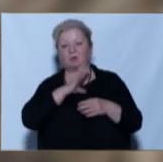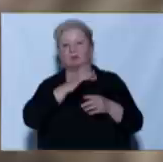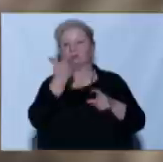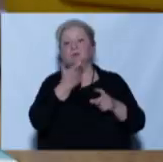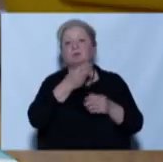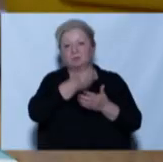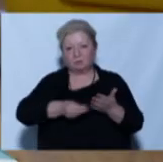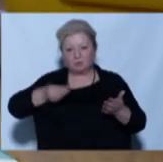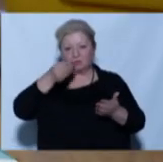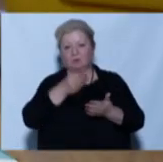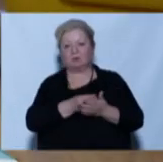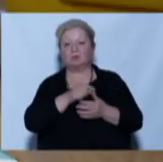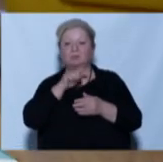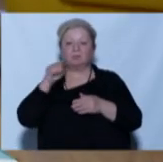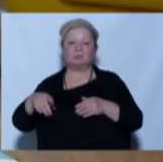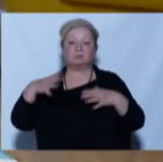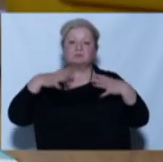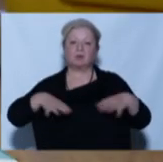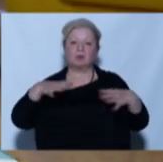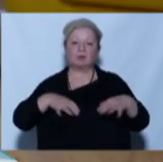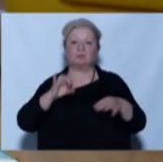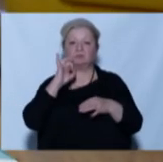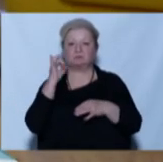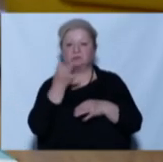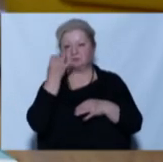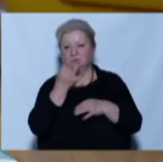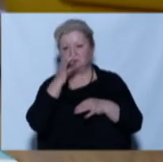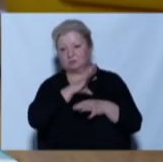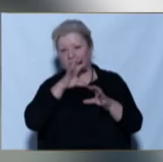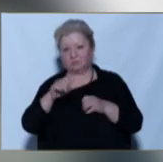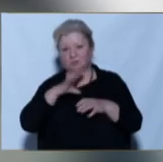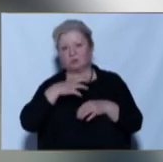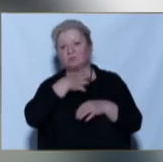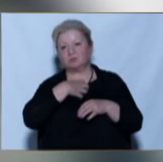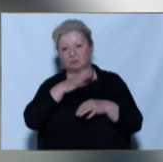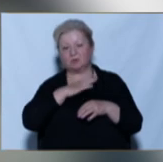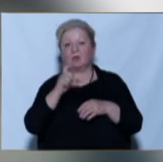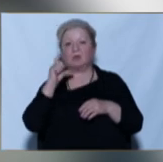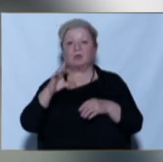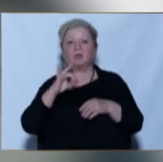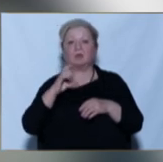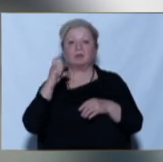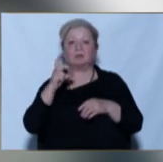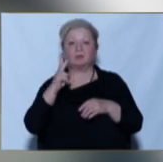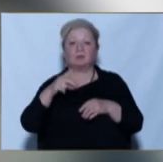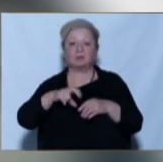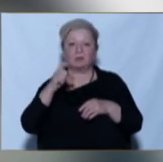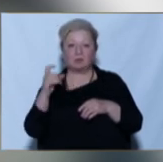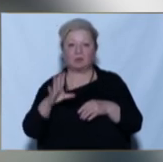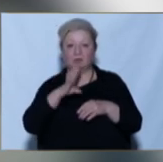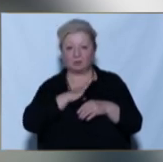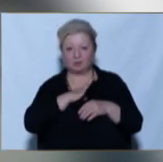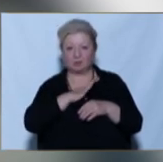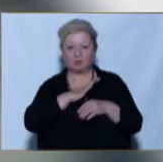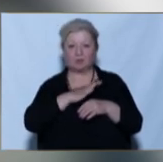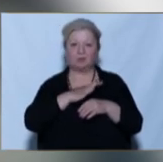ამჯერად მისი ინტერესი უკვე ძალიან აქტიური და მნიშვნელოვანი იყო. ერეკლეც იძულებული აღმოჩნდა სამი იმპერიას